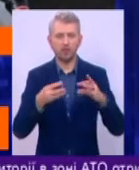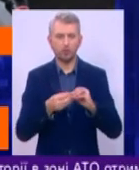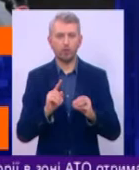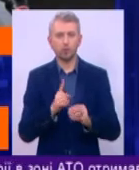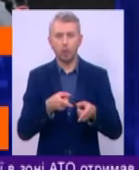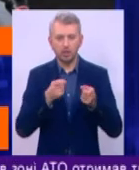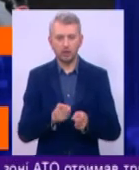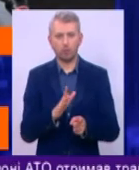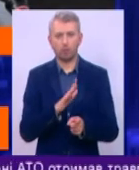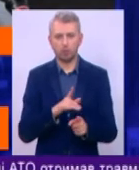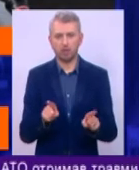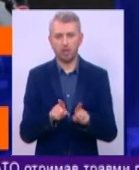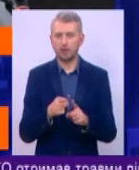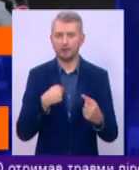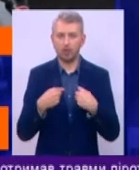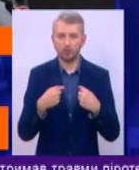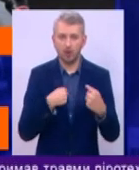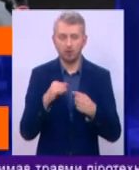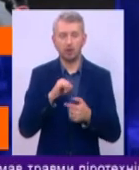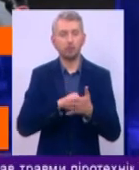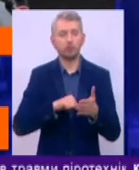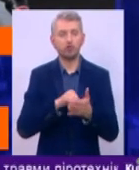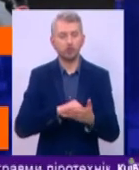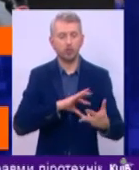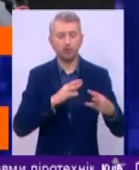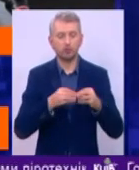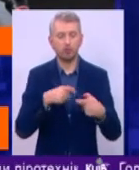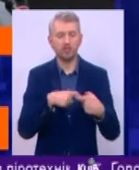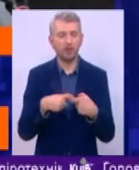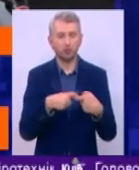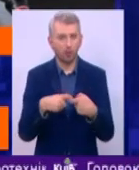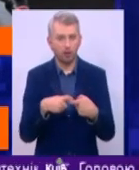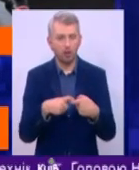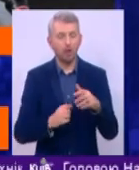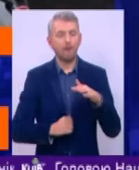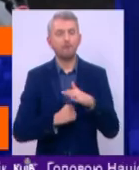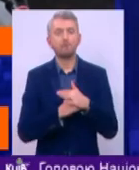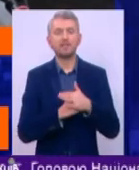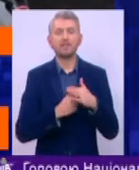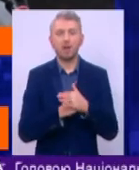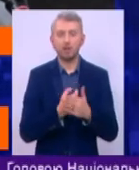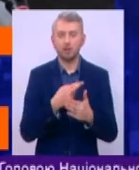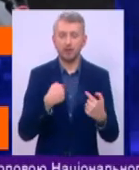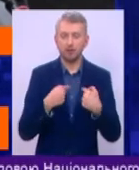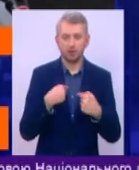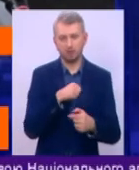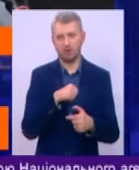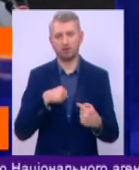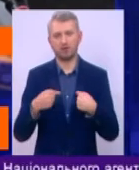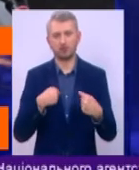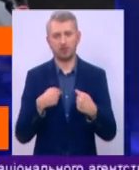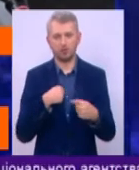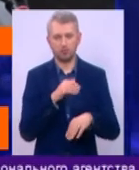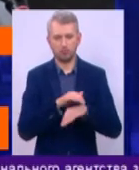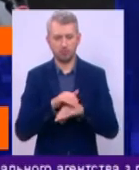що дійсно були такі страждання і причинно-наслідковий зв'язок. Тобто підстава для страждань і самі страждання. От все це